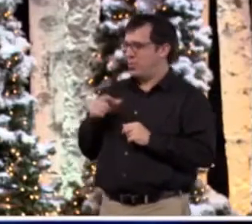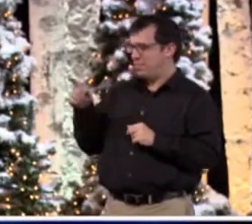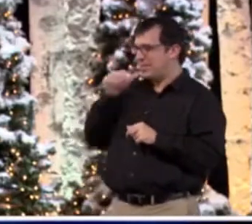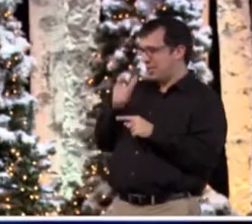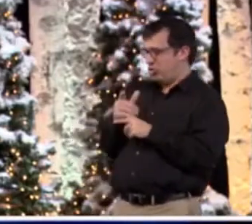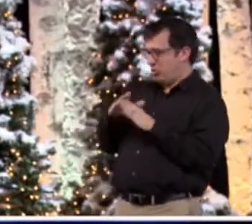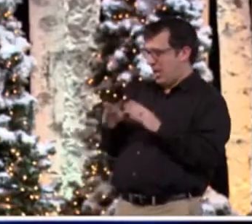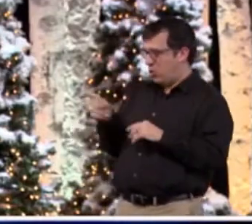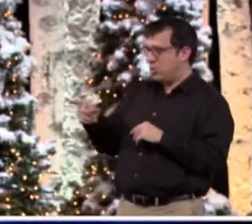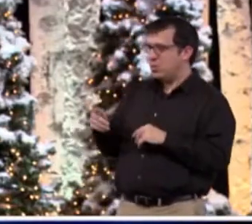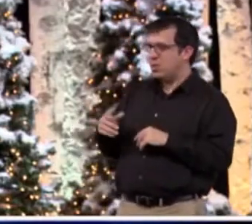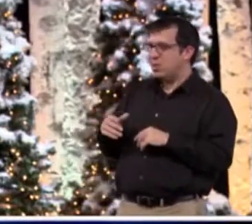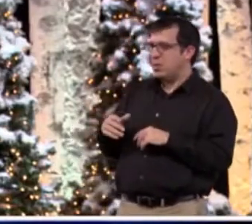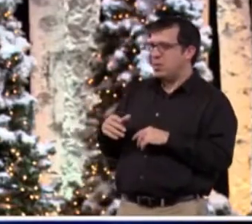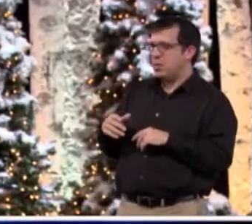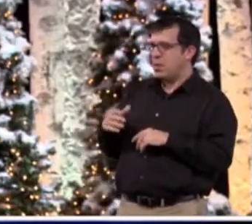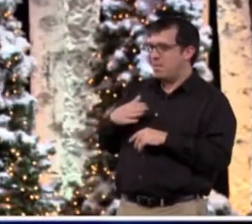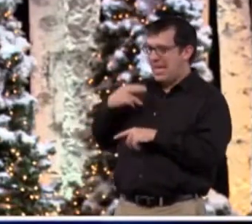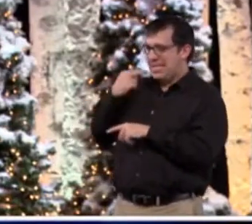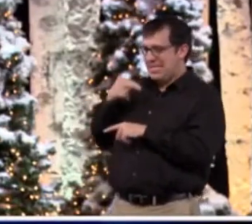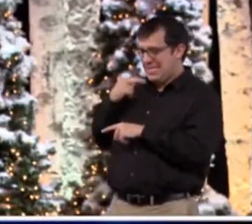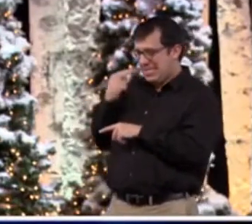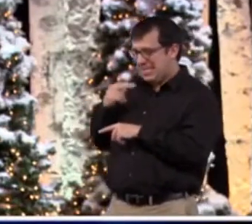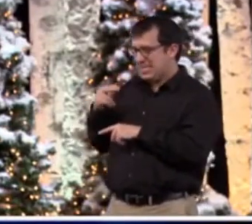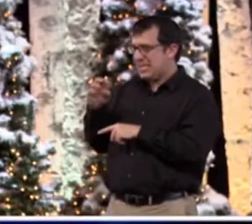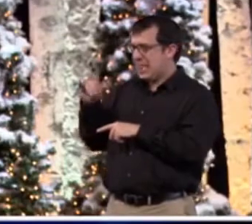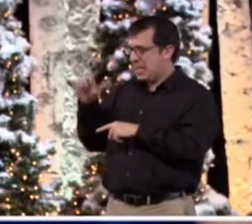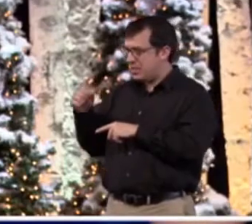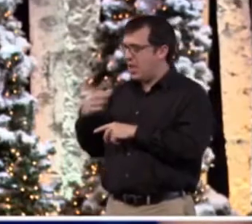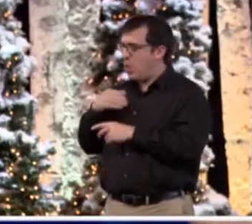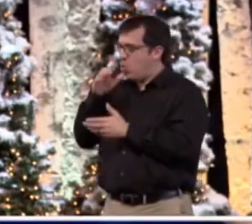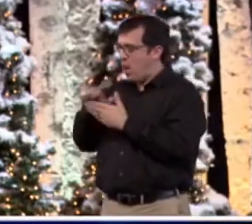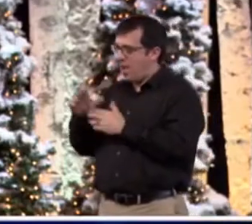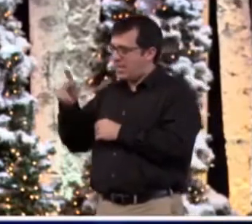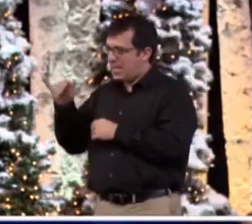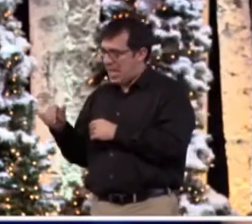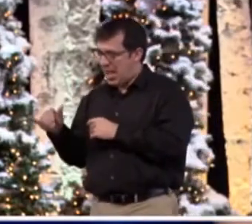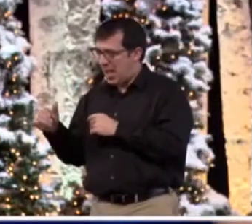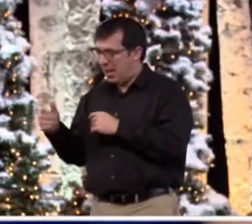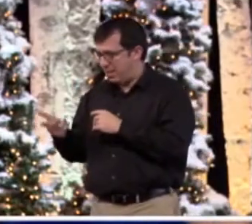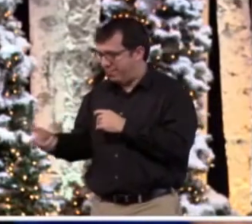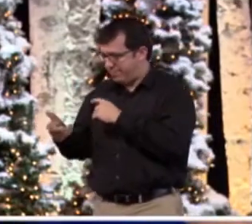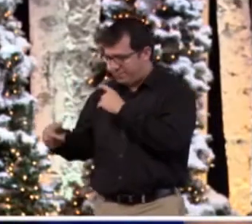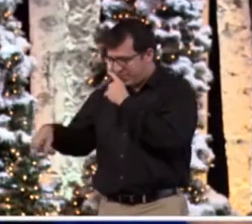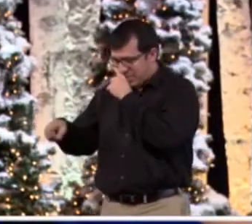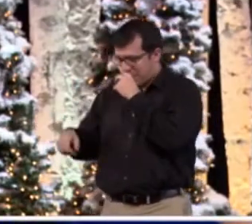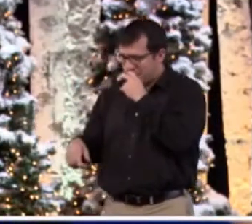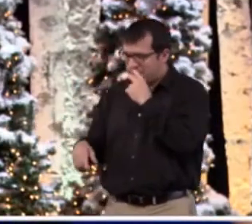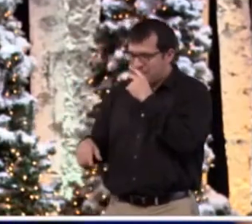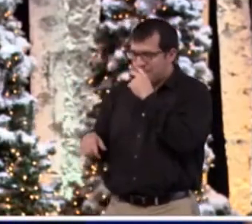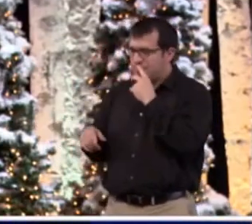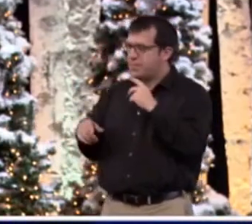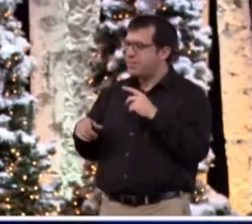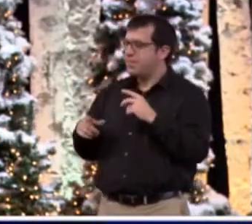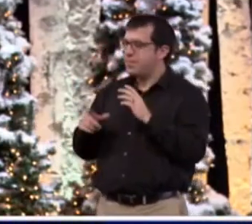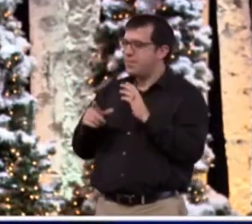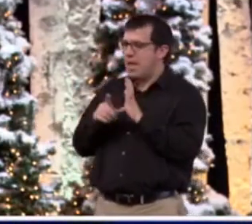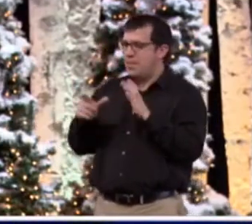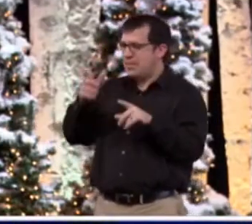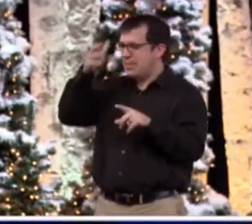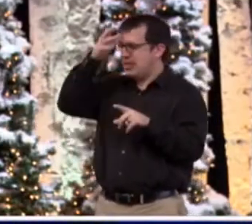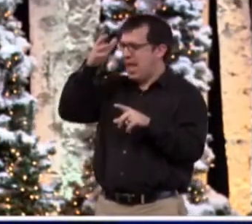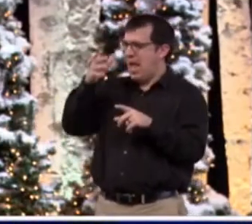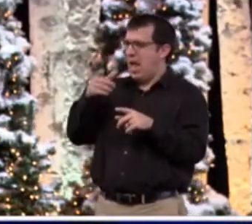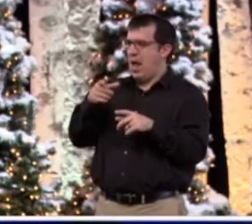एल्यासा र मेरी श्रीमती केटीसँग थिएँ। त्यसपछि उहाँले अचानक अनौठो व्यवहार देखाउनु भयो। उहाँले धेरै तौल गुमाउनु भएको